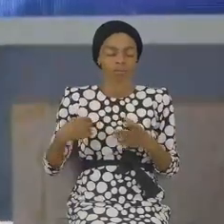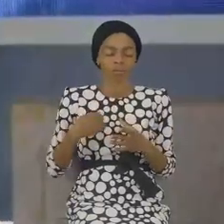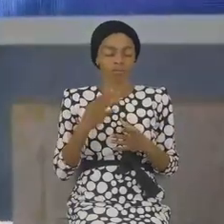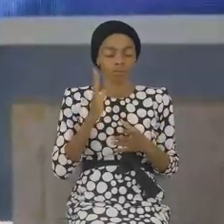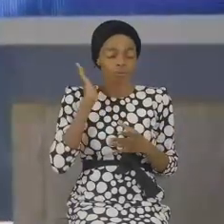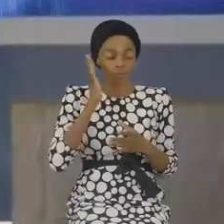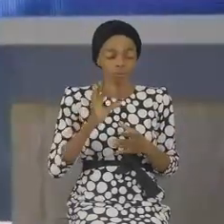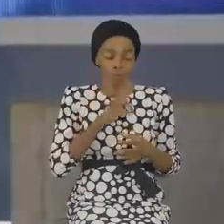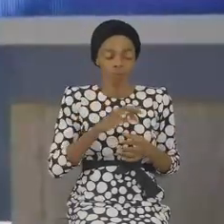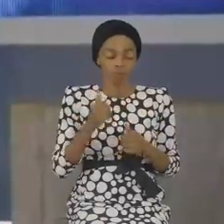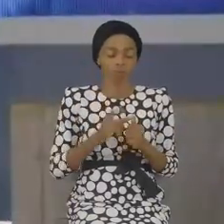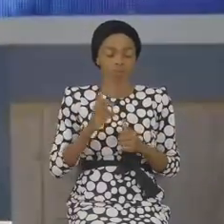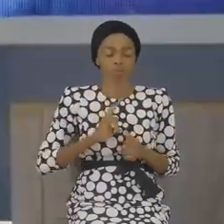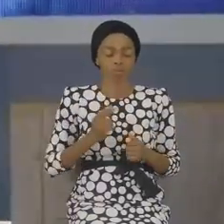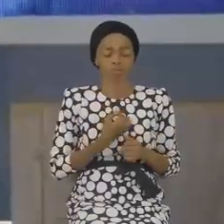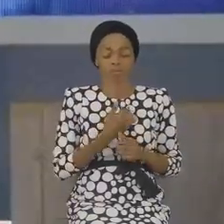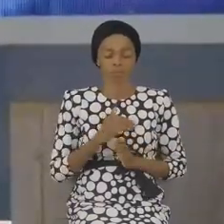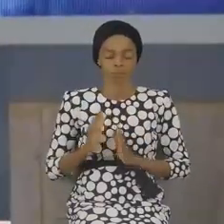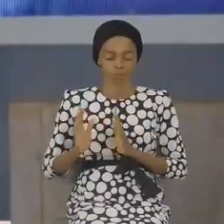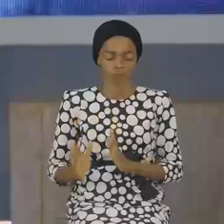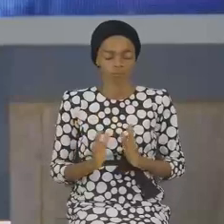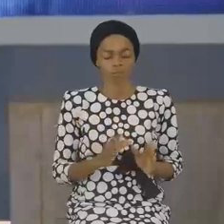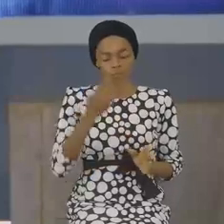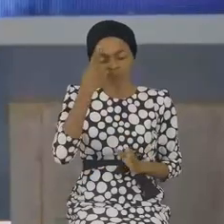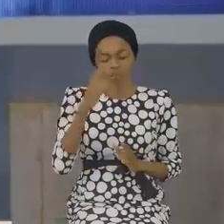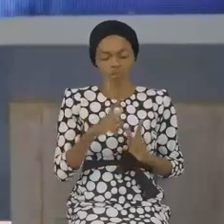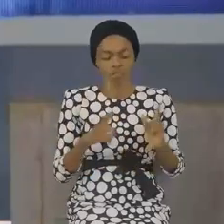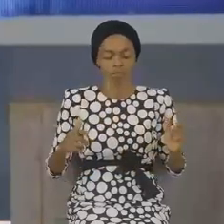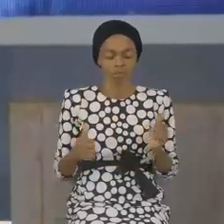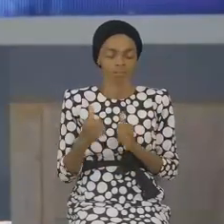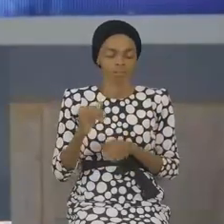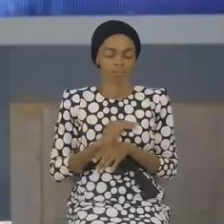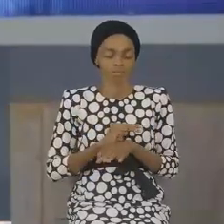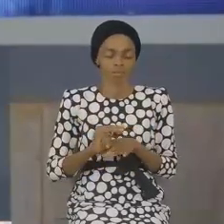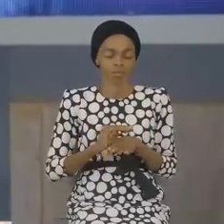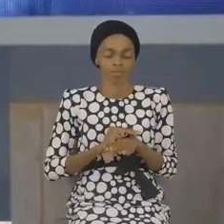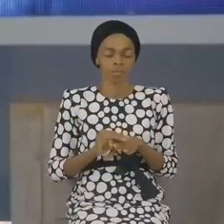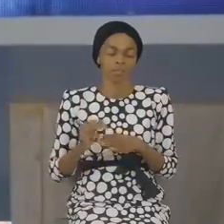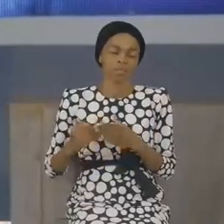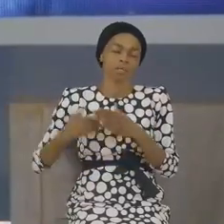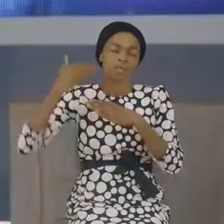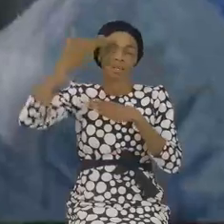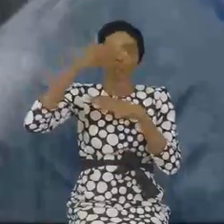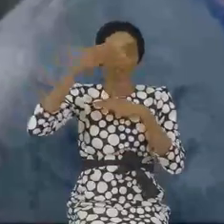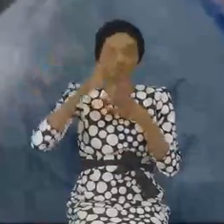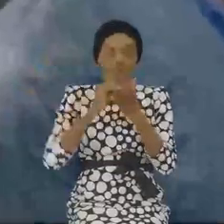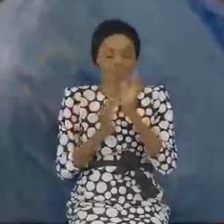et prépare-nous pour un plus grand ministère au nom de Jésus.